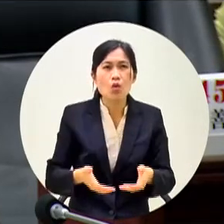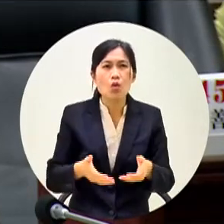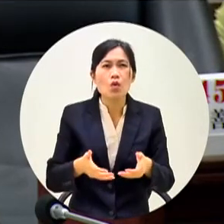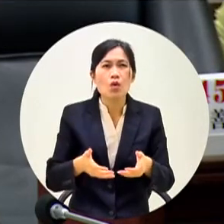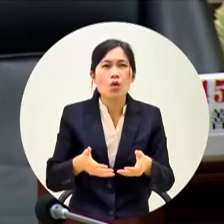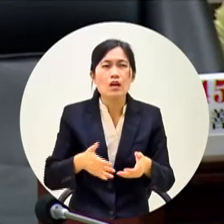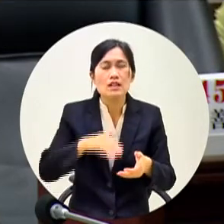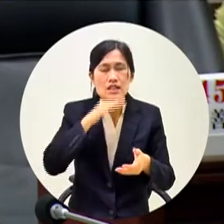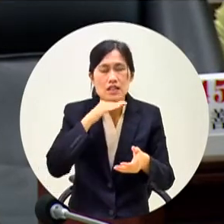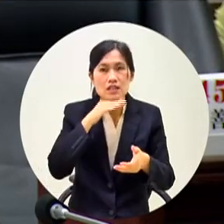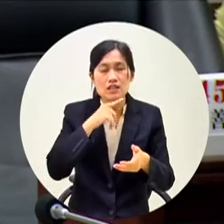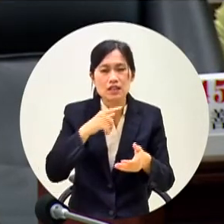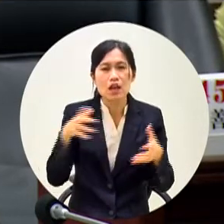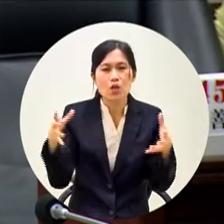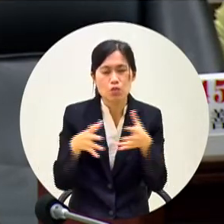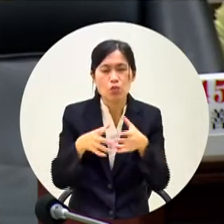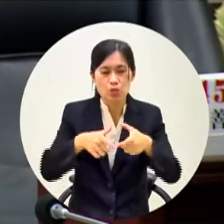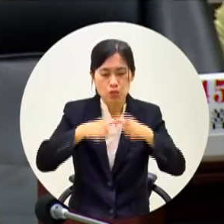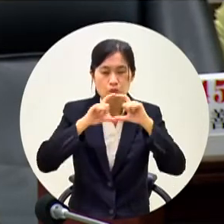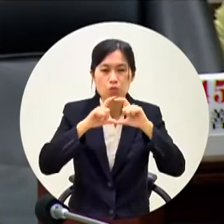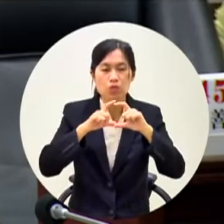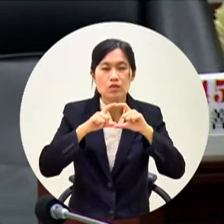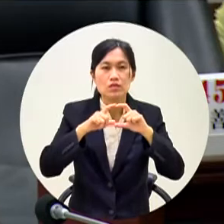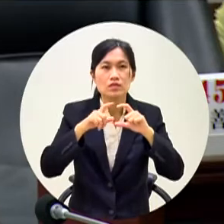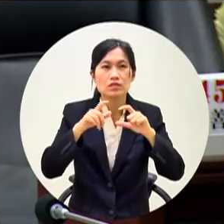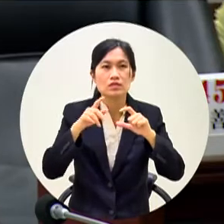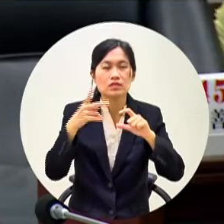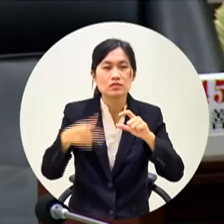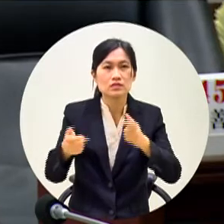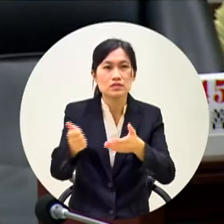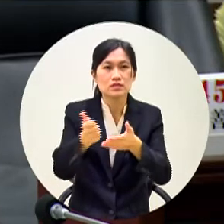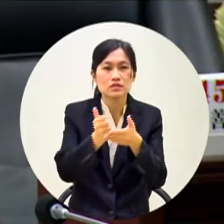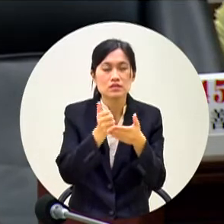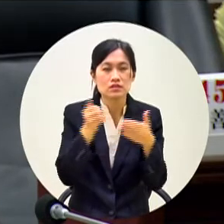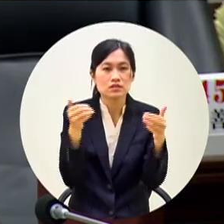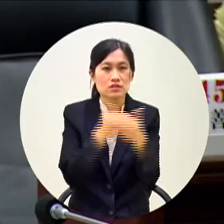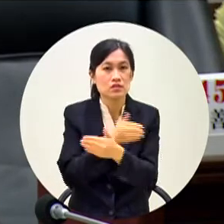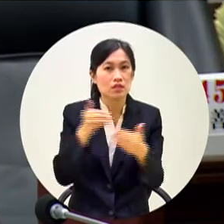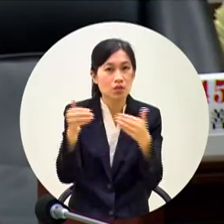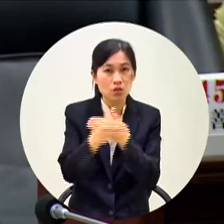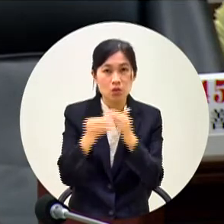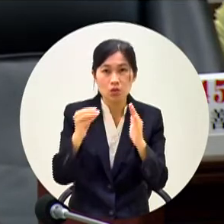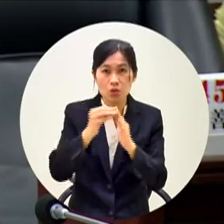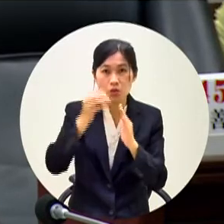下你做伙回答吼，啊，我即摆阁请交通局长哦，